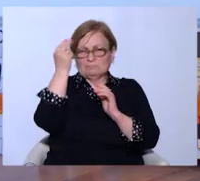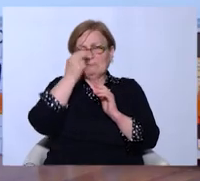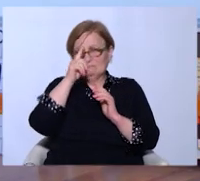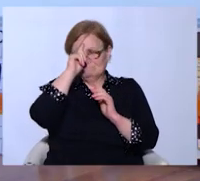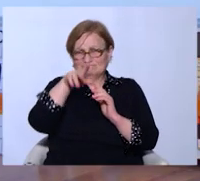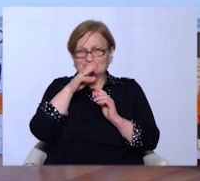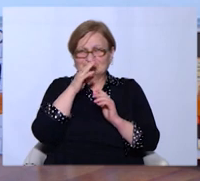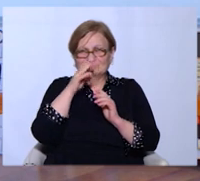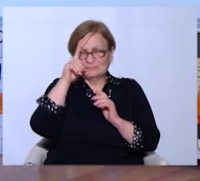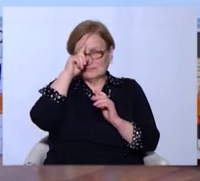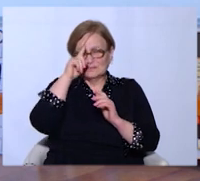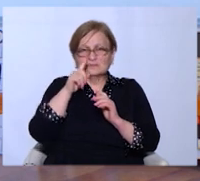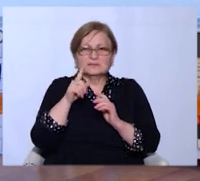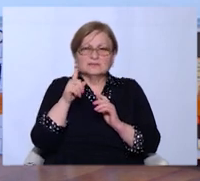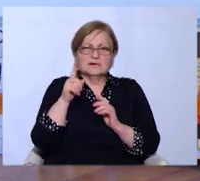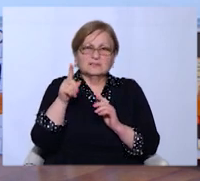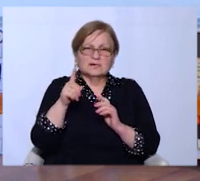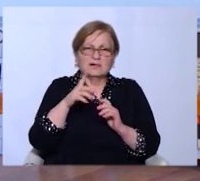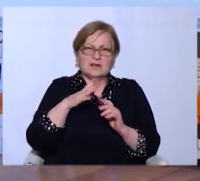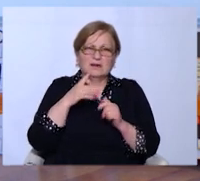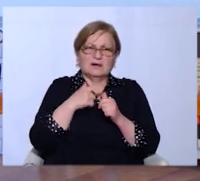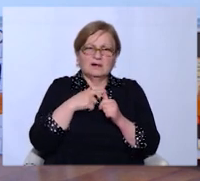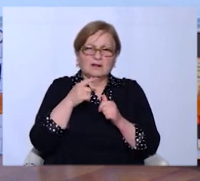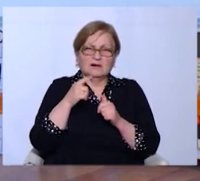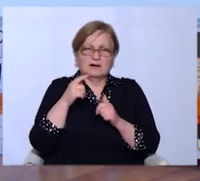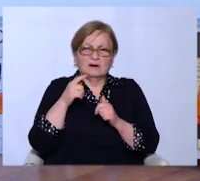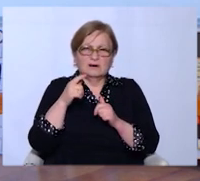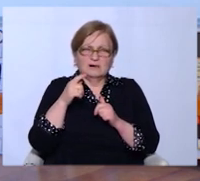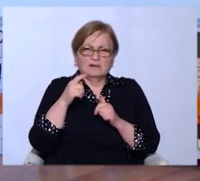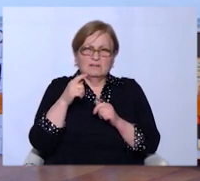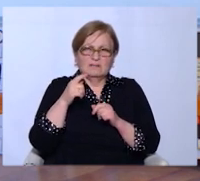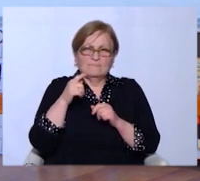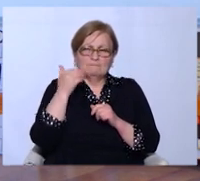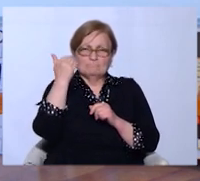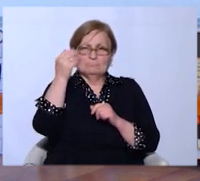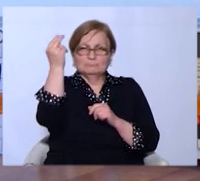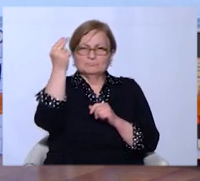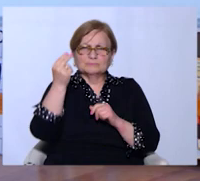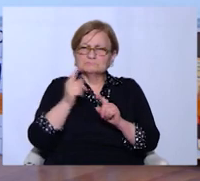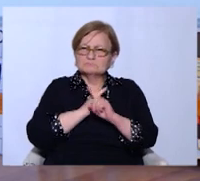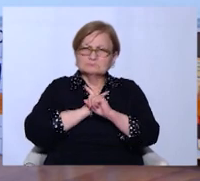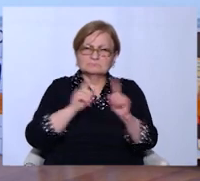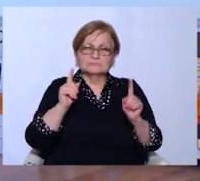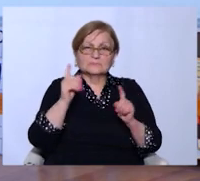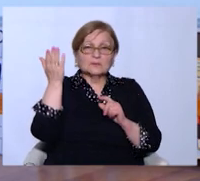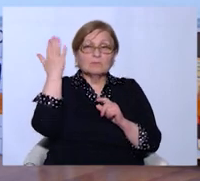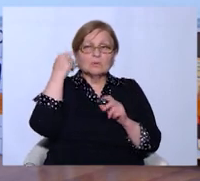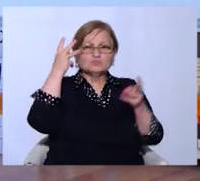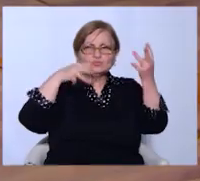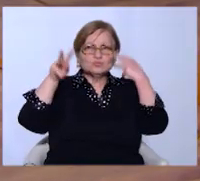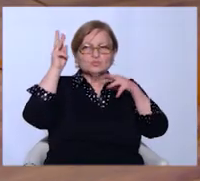1856-1910 წლებში ცხოვრობდა, 1910 წელს გარდაიცვალა იგი. იგი მისი ნახატები გამორჩეულია იმით, რომ მაშინდელ